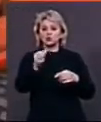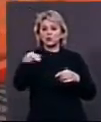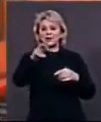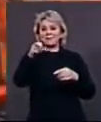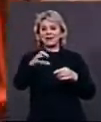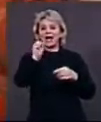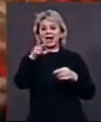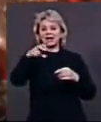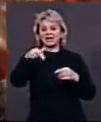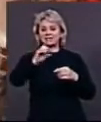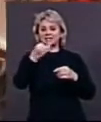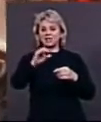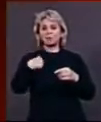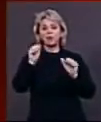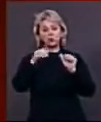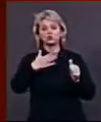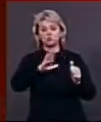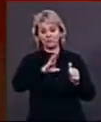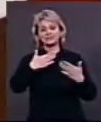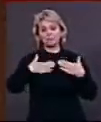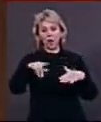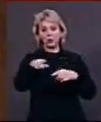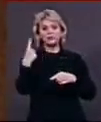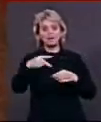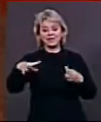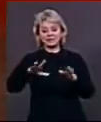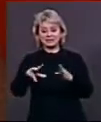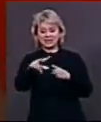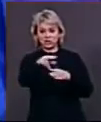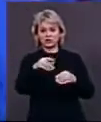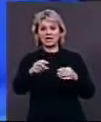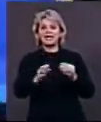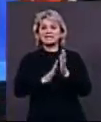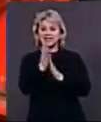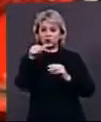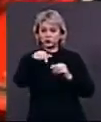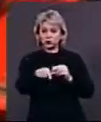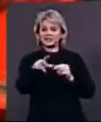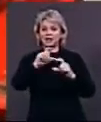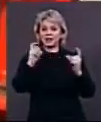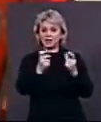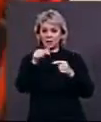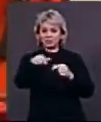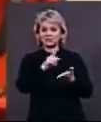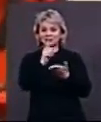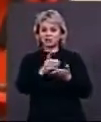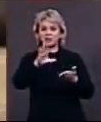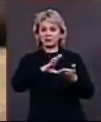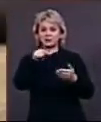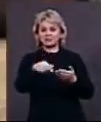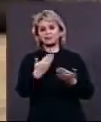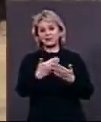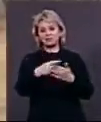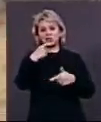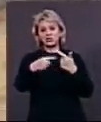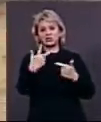супермен Алексей. Так что мы можем быть спокойны. А первая стрижка будущей зеленой прически «Локомотива» должна состояться